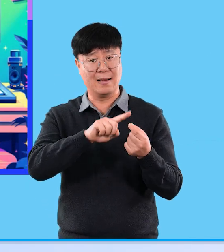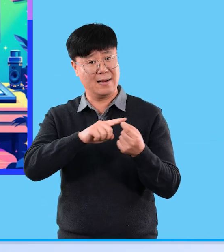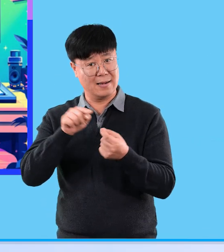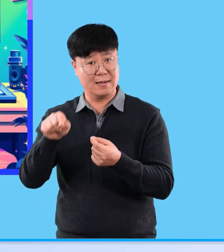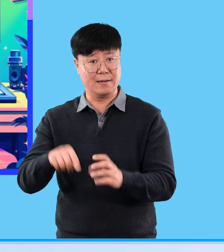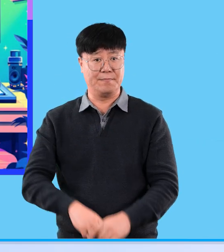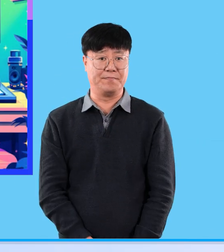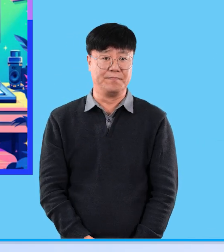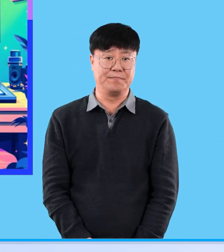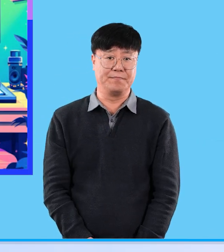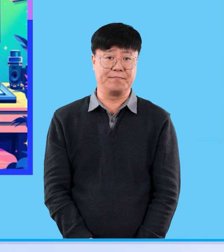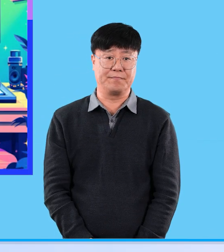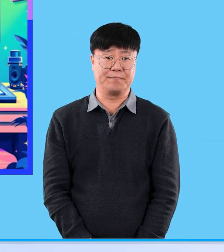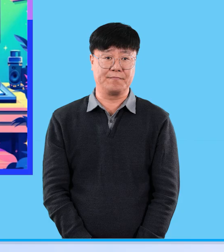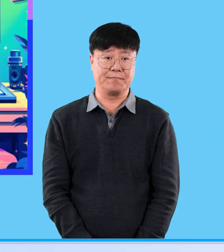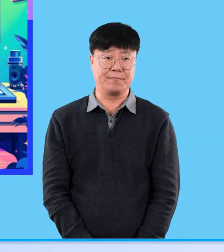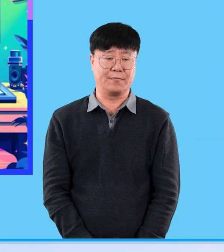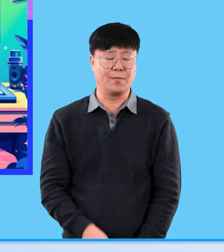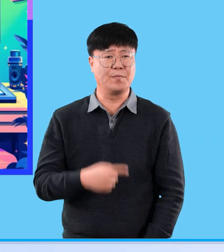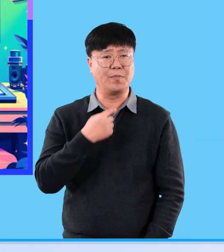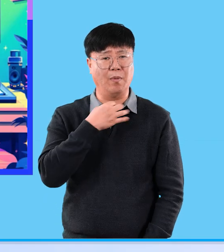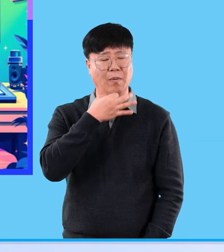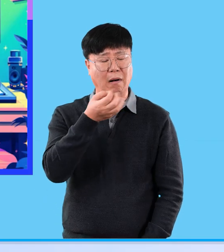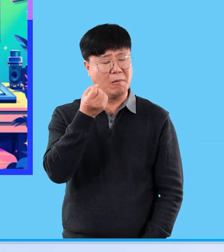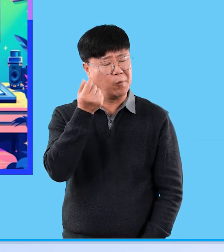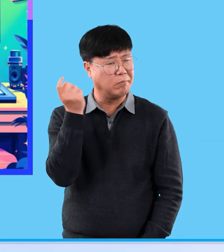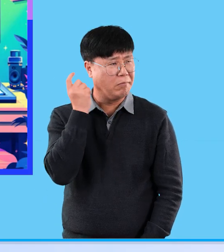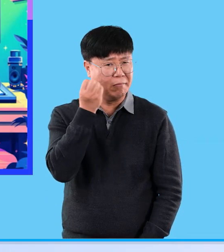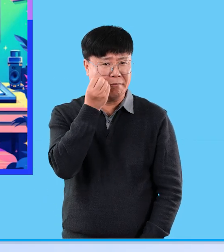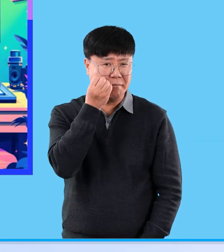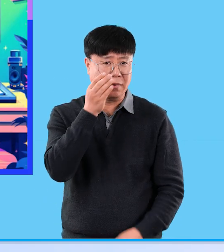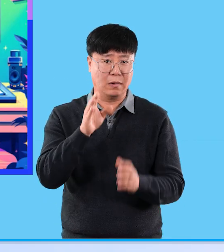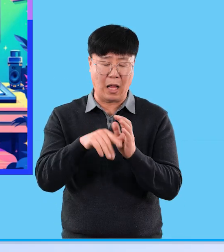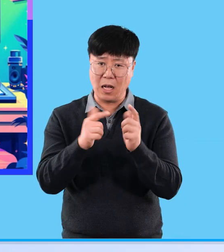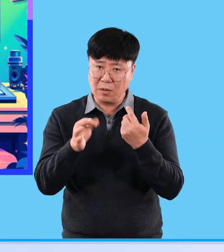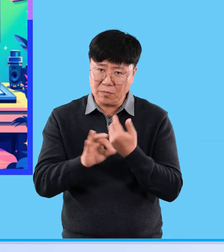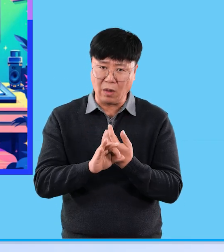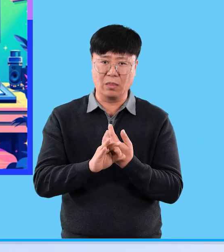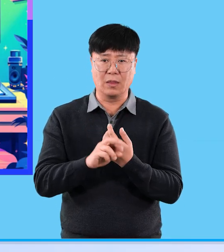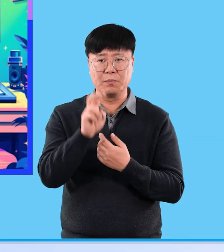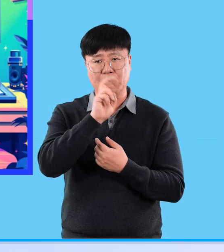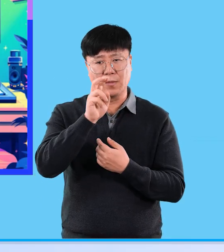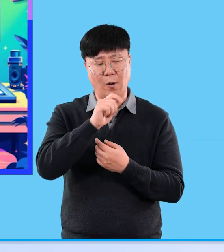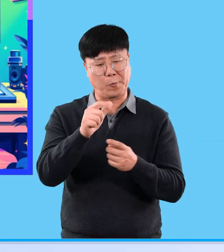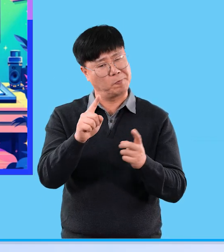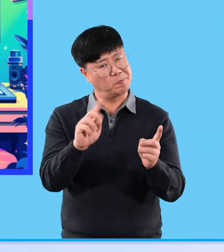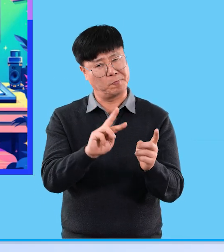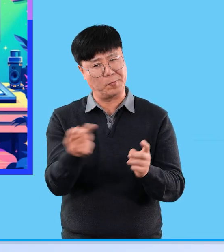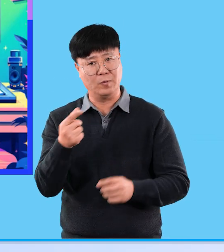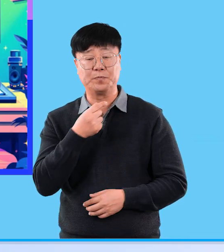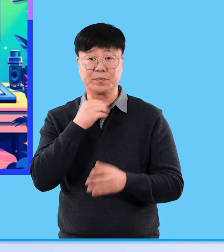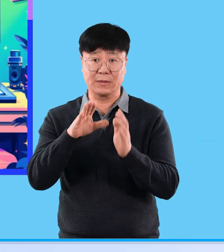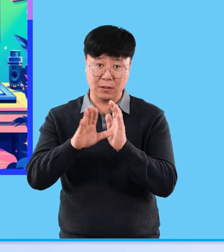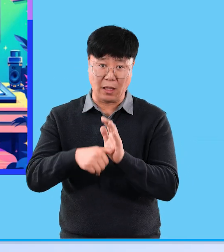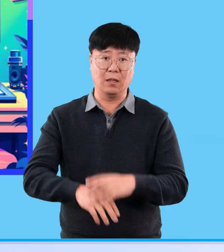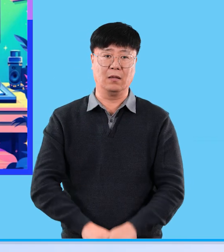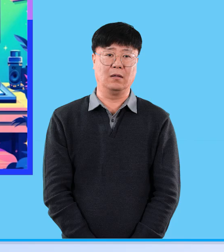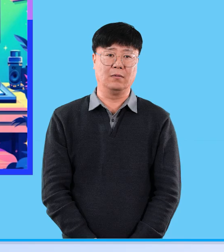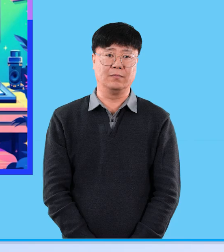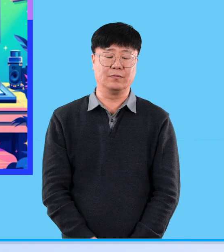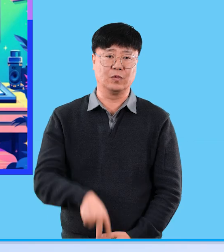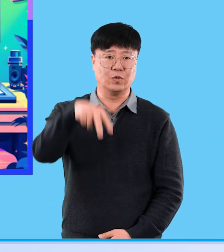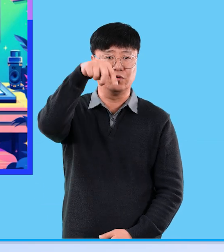된 가사가 좀 목소리가 좀 이상하다던가 아니면 음악을 조금 더 변경하고 싶을